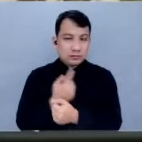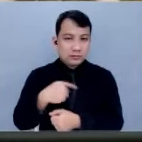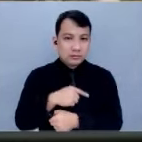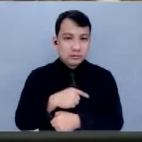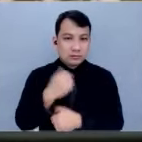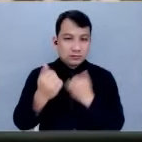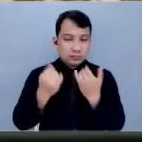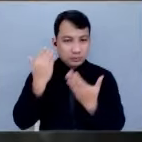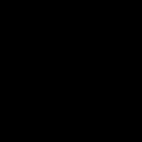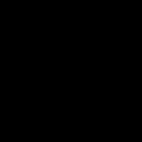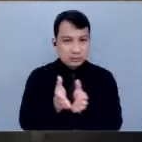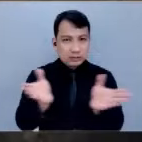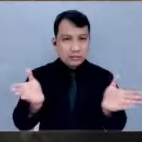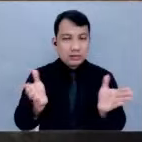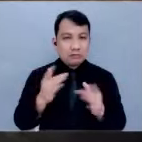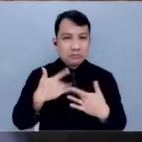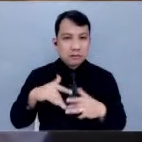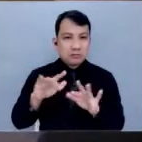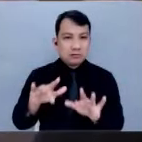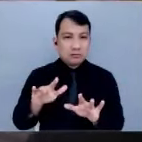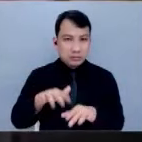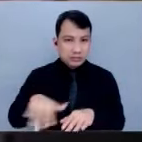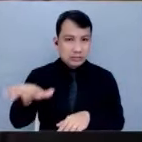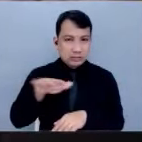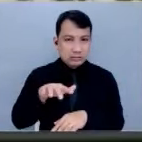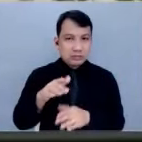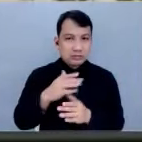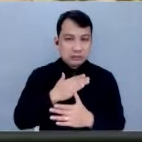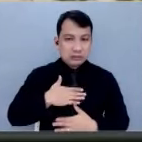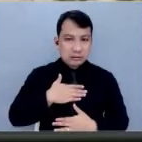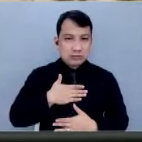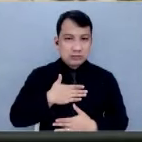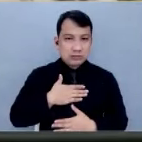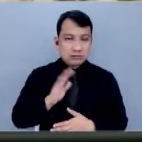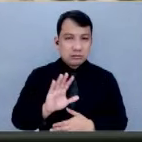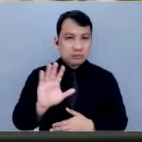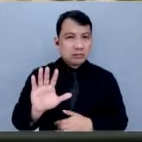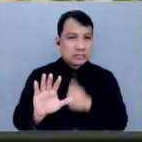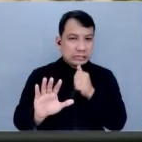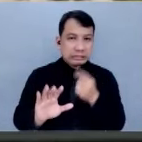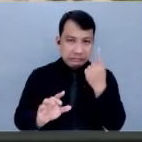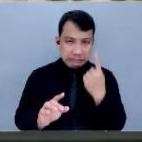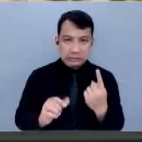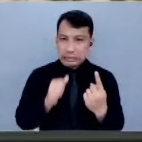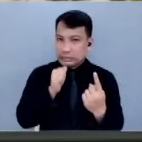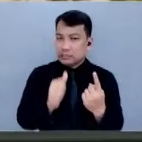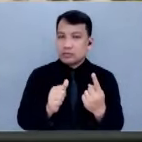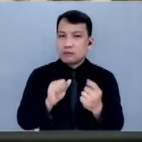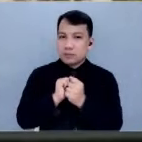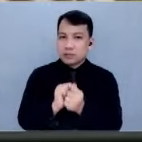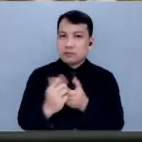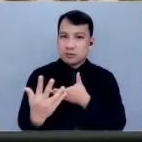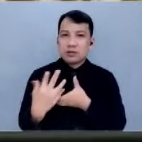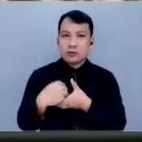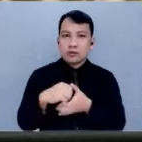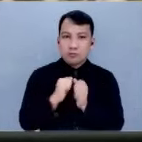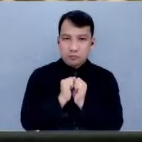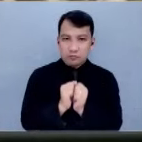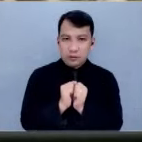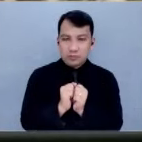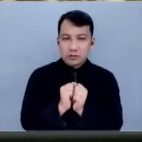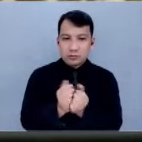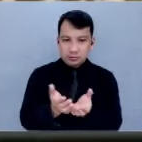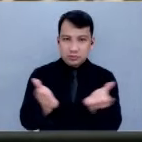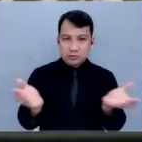of the companionship we feel around us. Please know that you are not alone. You are a part of us. And your